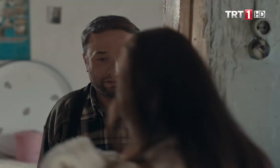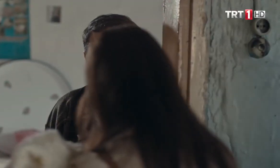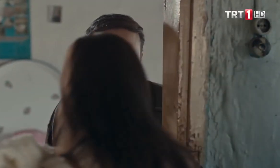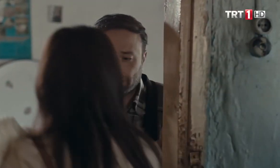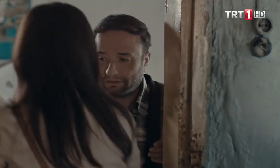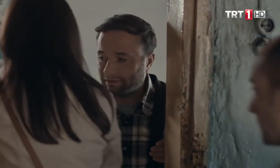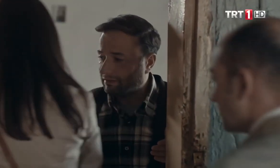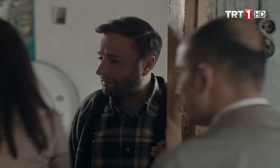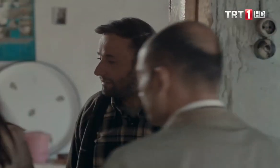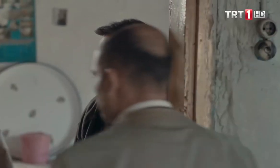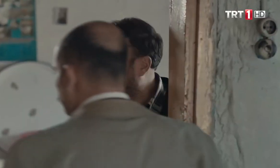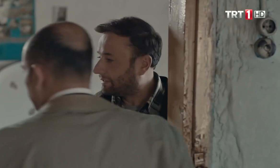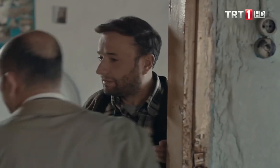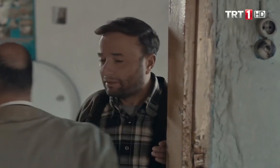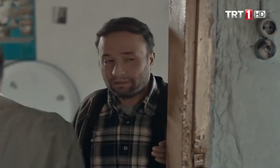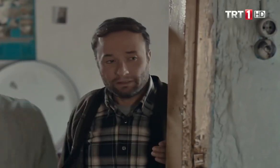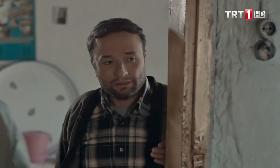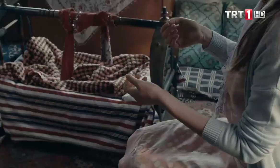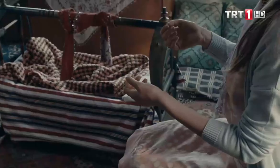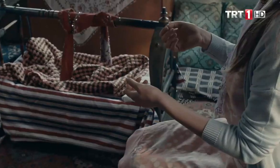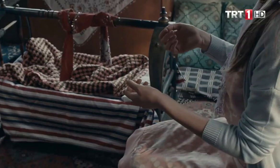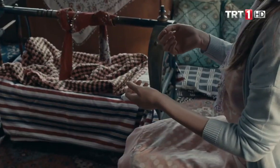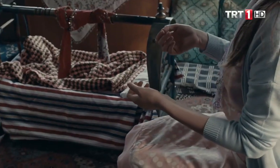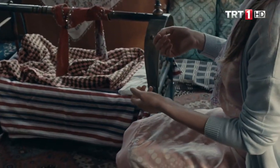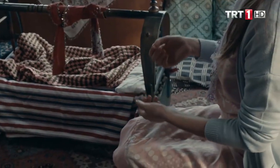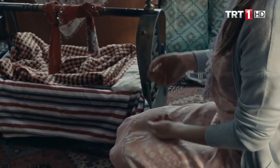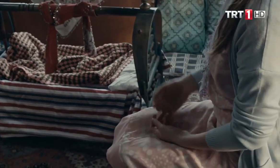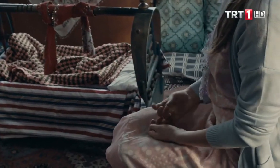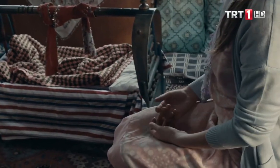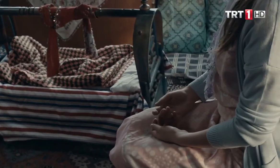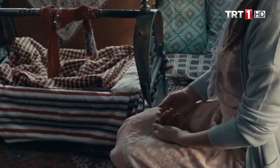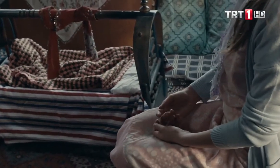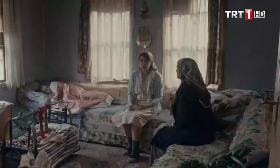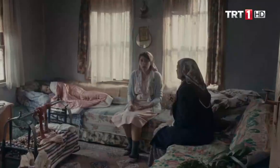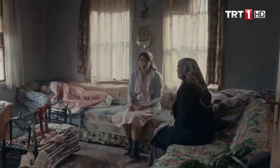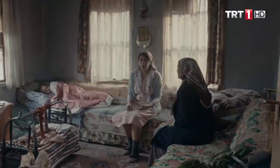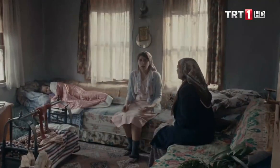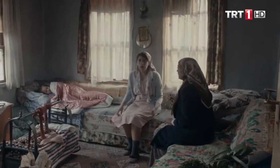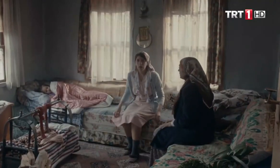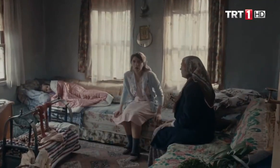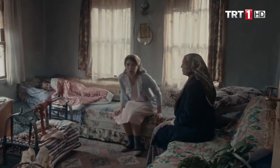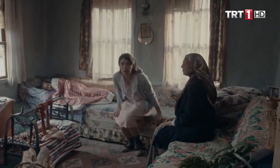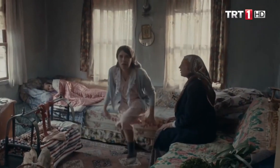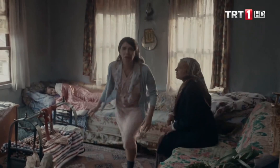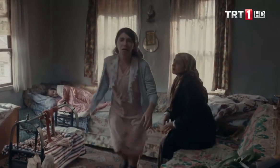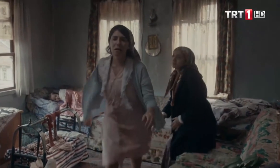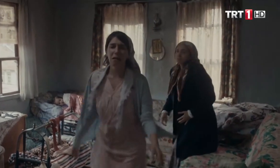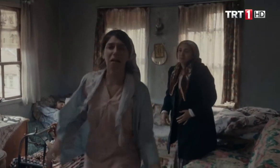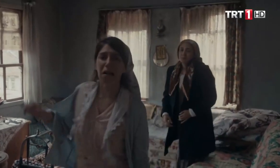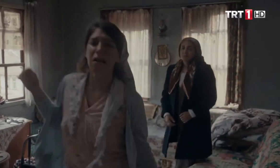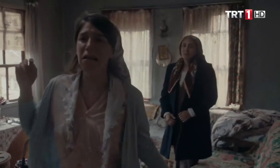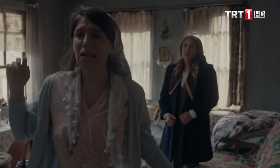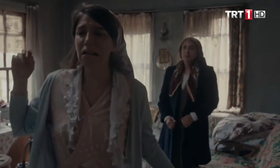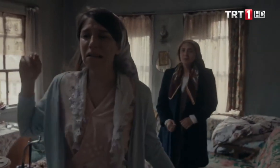da çıkıyor onunla. Faik'in yanından geçtiler. Asiye boşta kalan ellerini kucağına indirdi. Bir anda fırlayıp